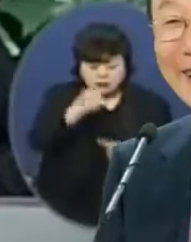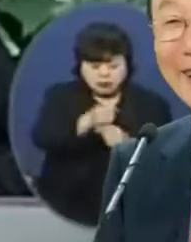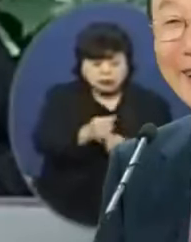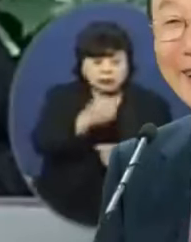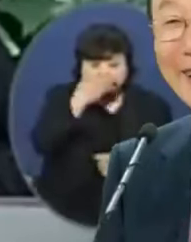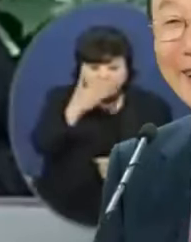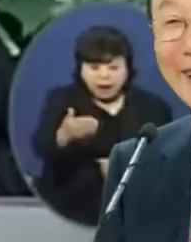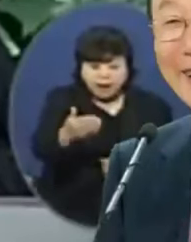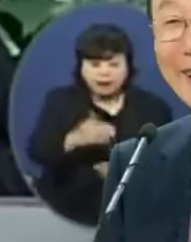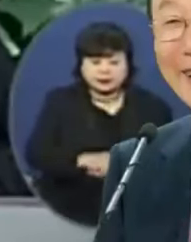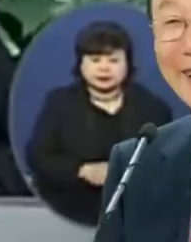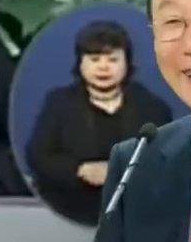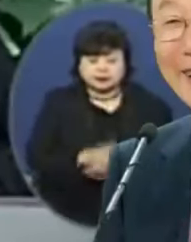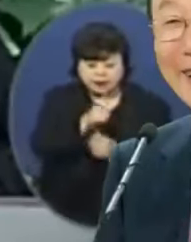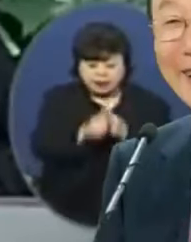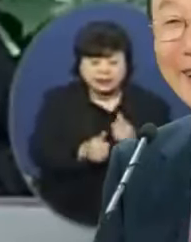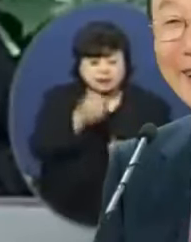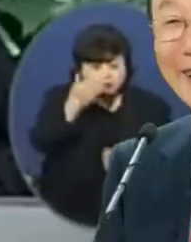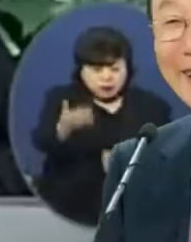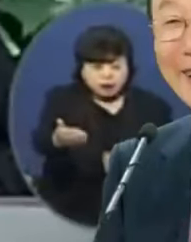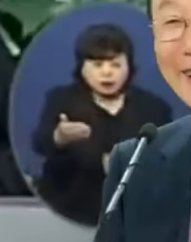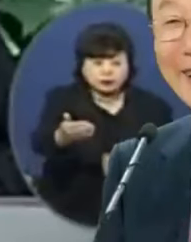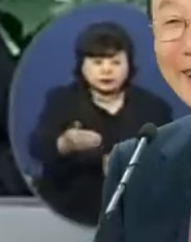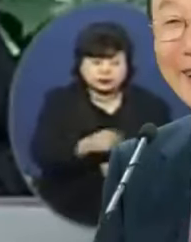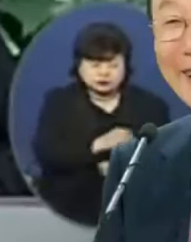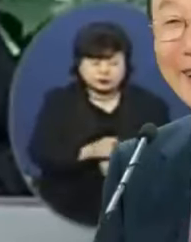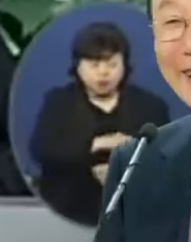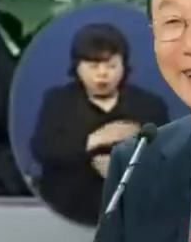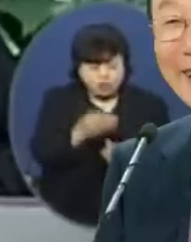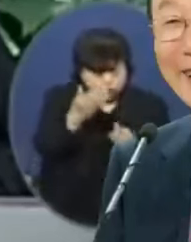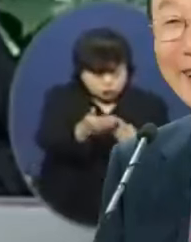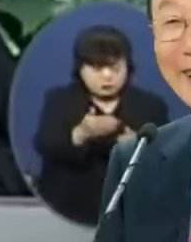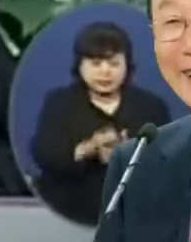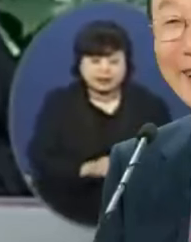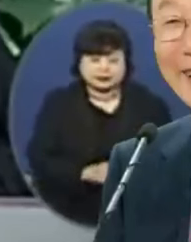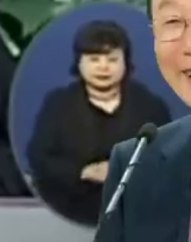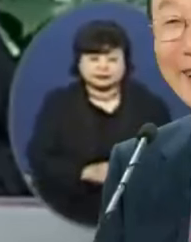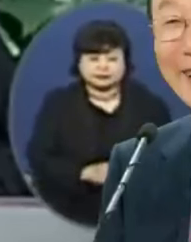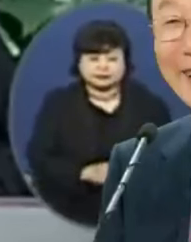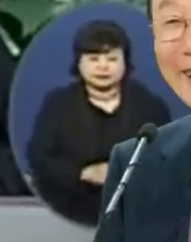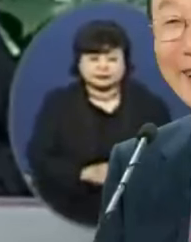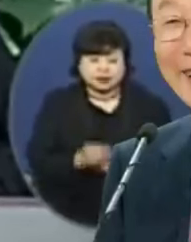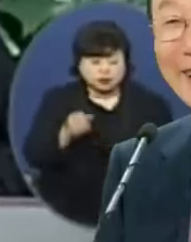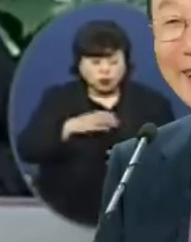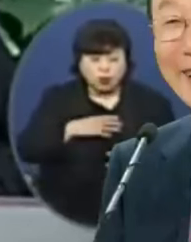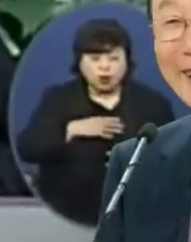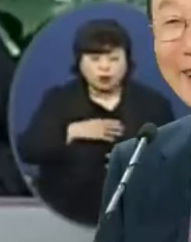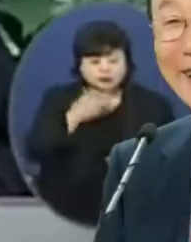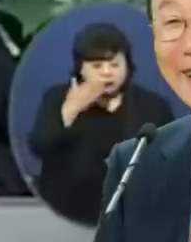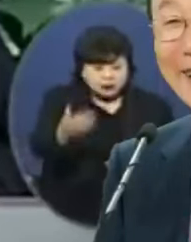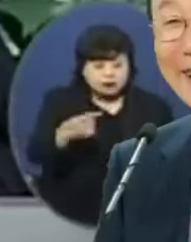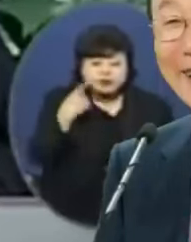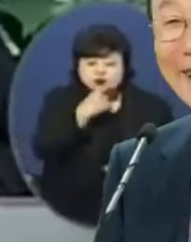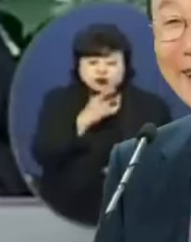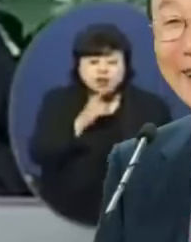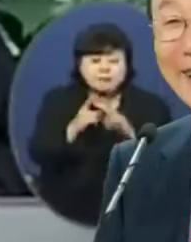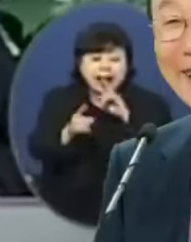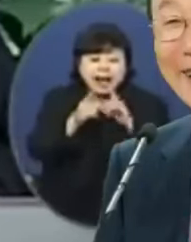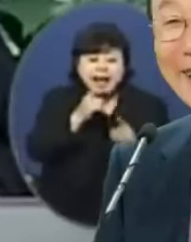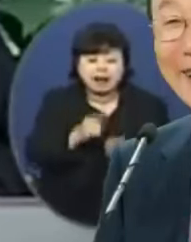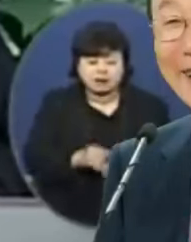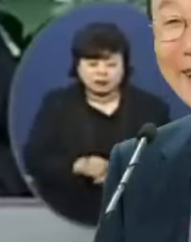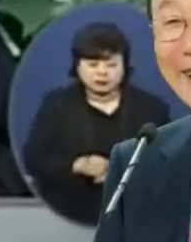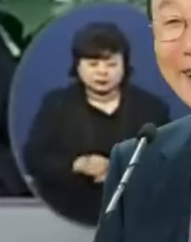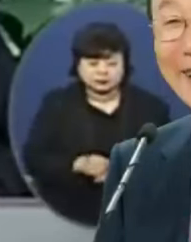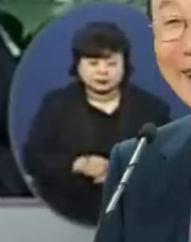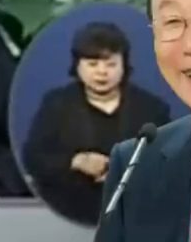것입니다. 하나님은 여러분에게 그러한 특권을 주셨습니다. 놀랍게도 여러분 입술의 말로